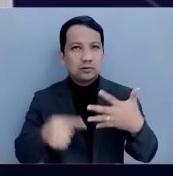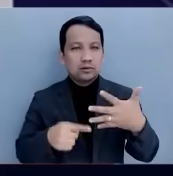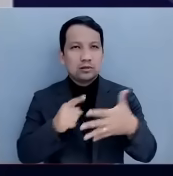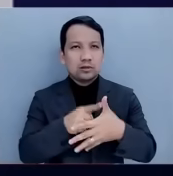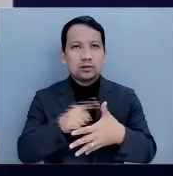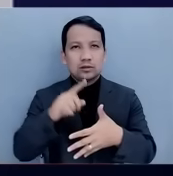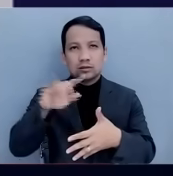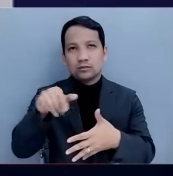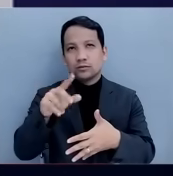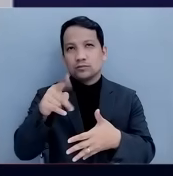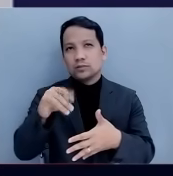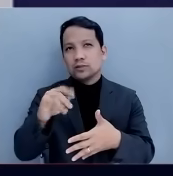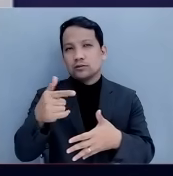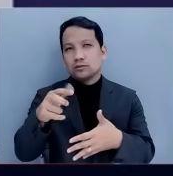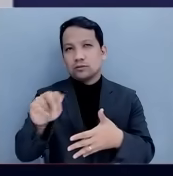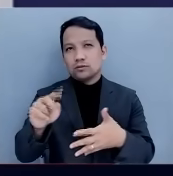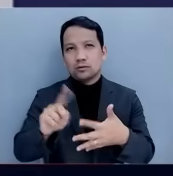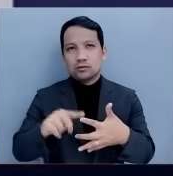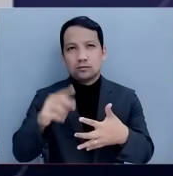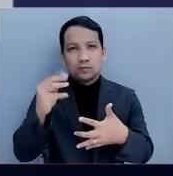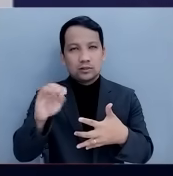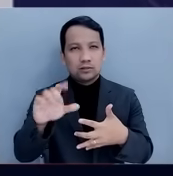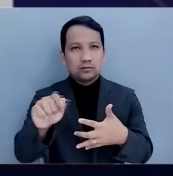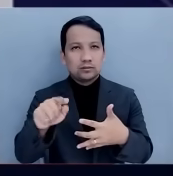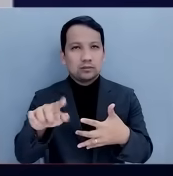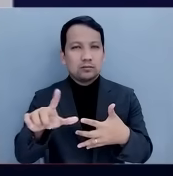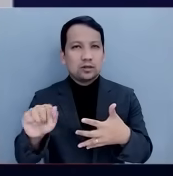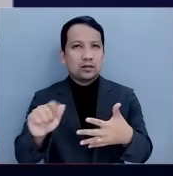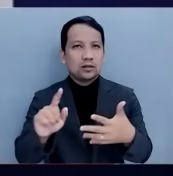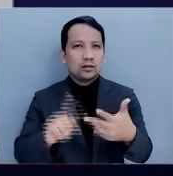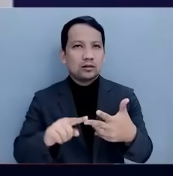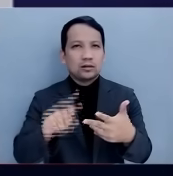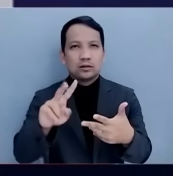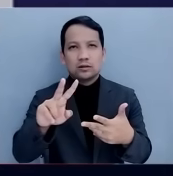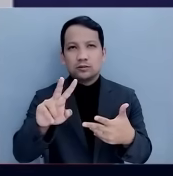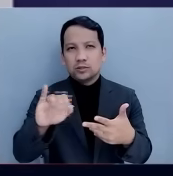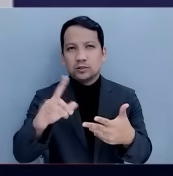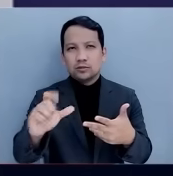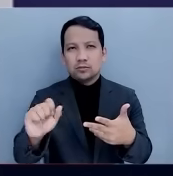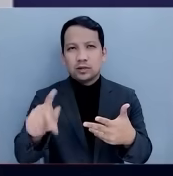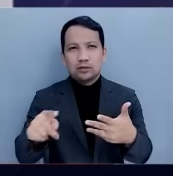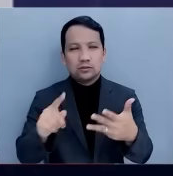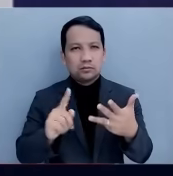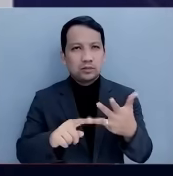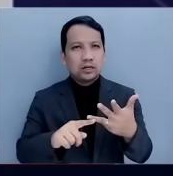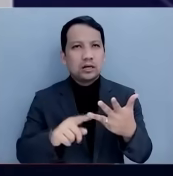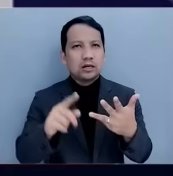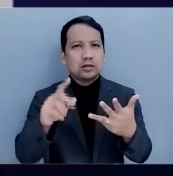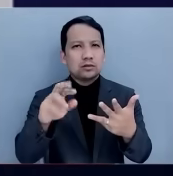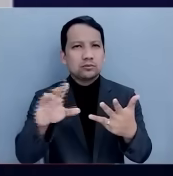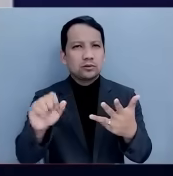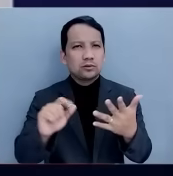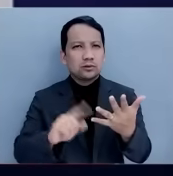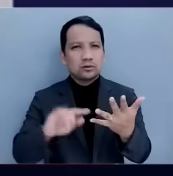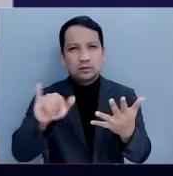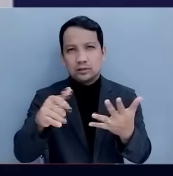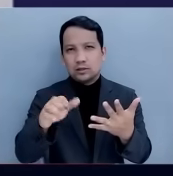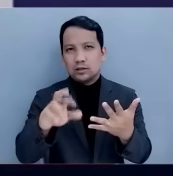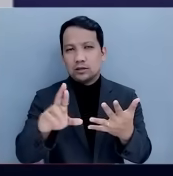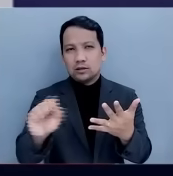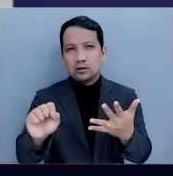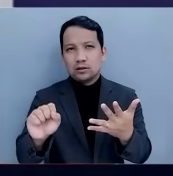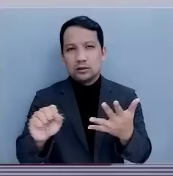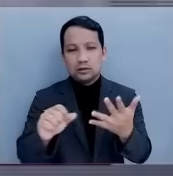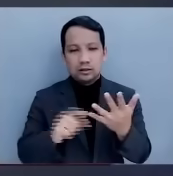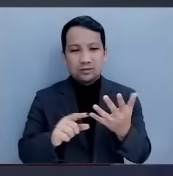na sina Julie Patidongan, Mark Carlo Zabala, Virgilio Bayog, Roberto Mataliano Jr., John Reconsolacion at